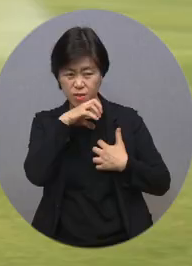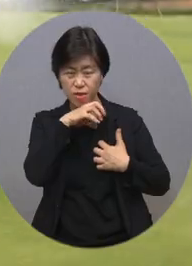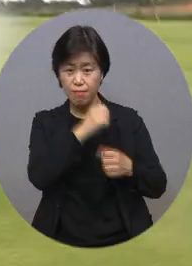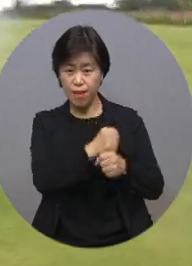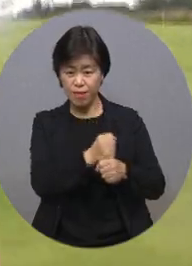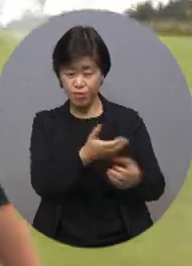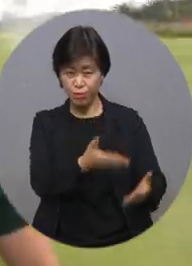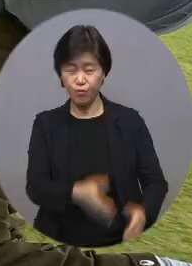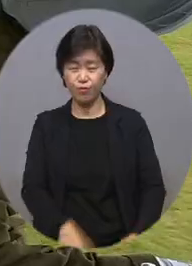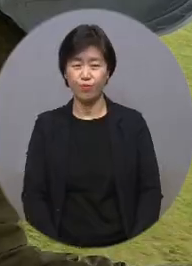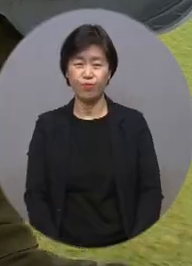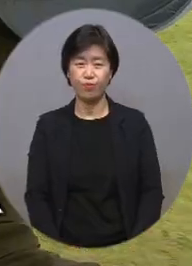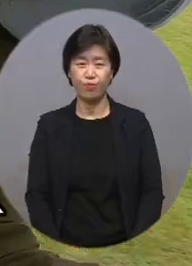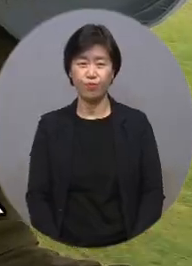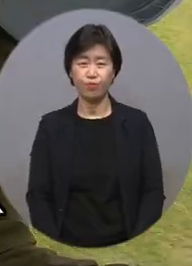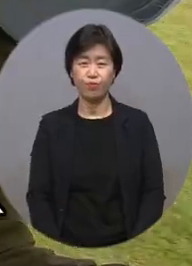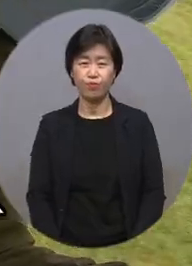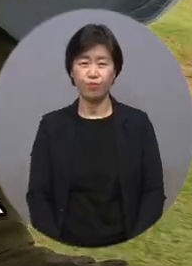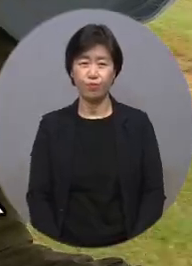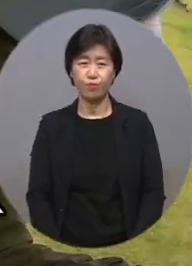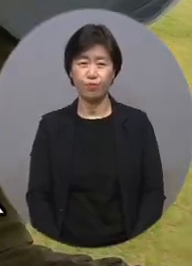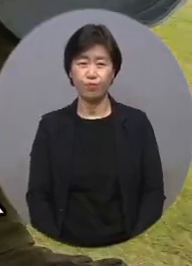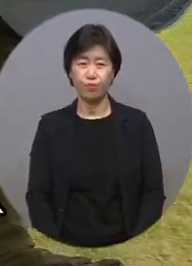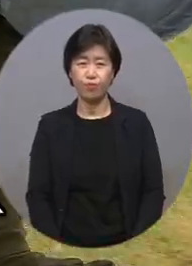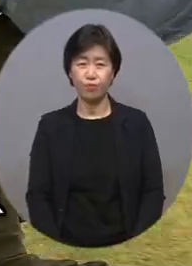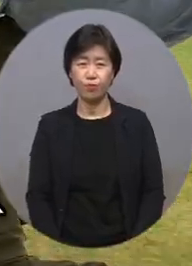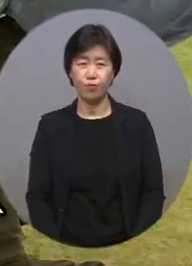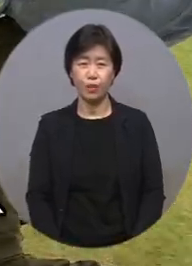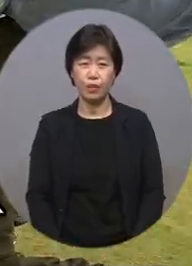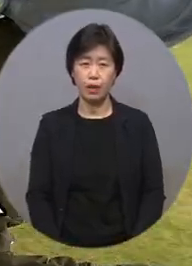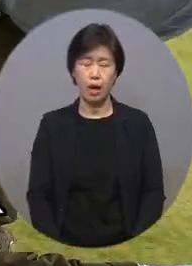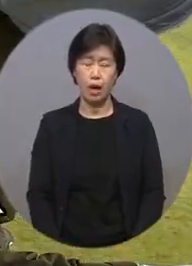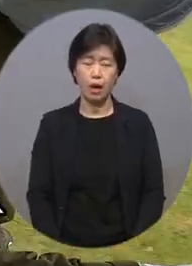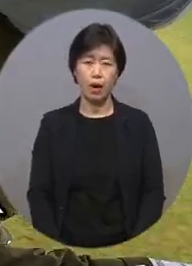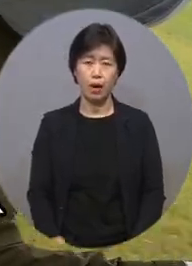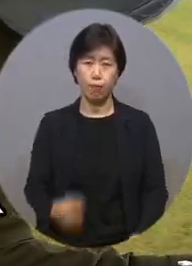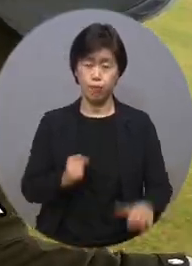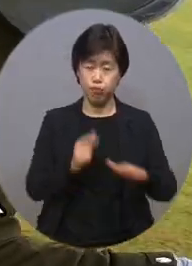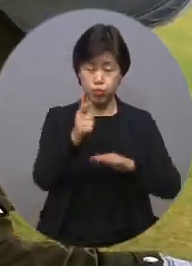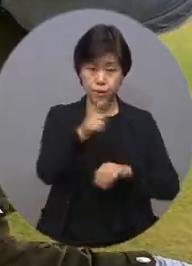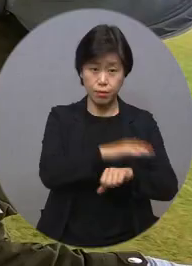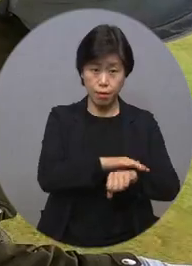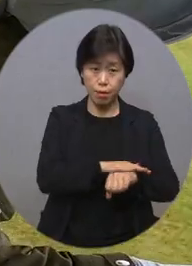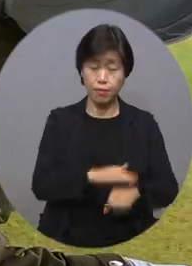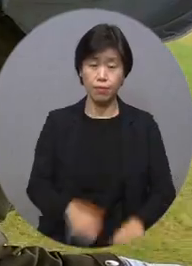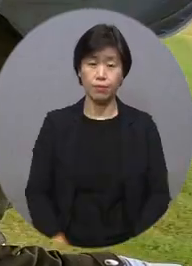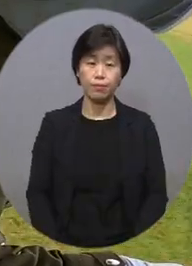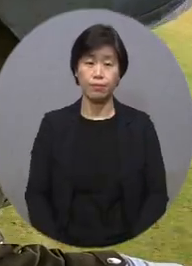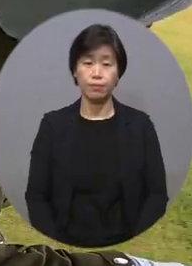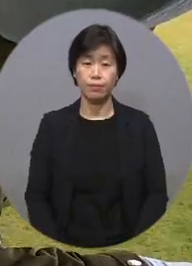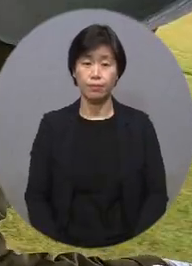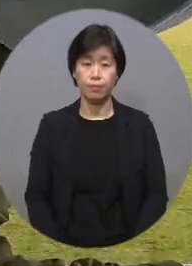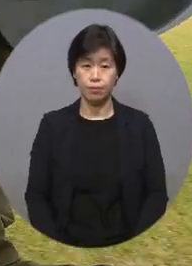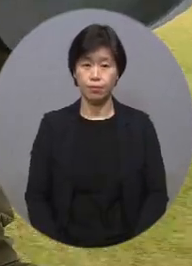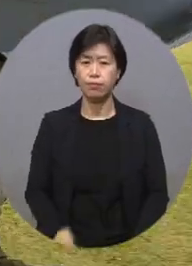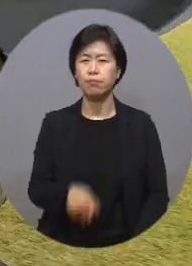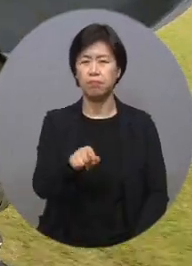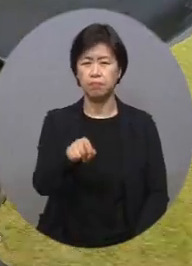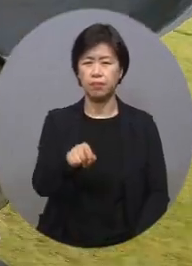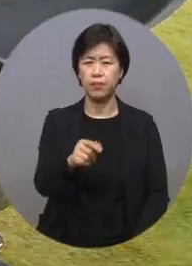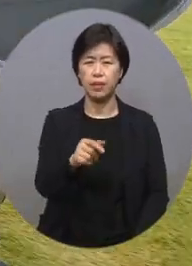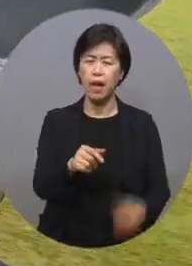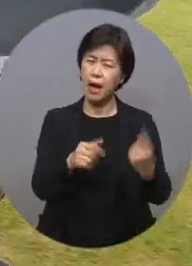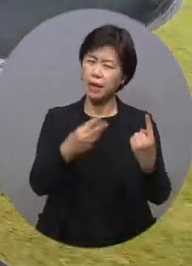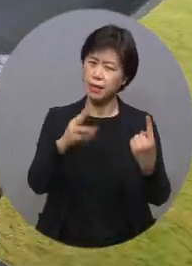콜 응. 할 수 있어 아 아까 잠이 안 깨가지고 아 되게 멀리 갔네 아 아니야 저거는 똑바로 할 수 있어